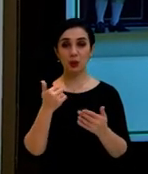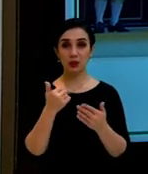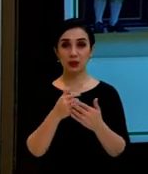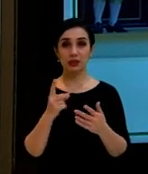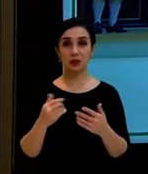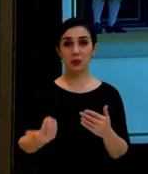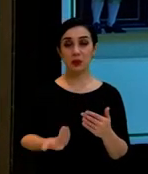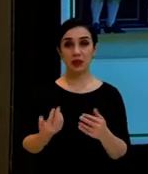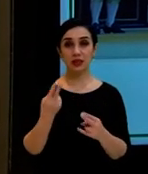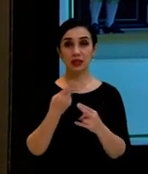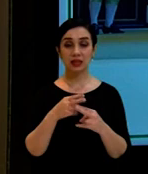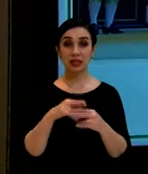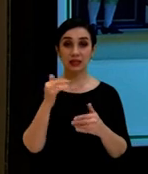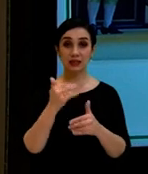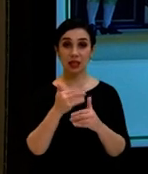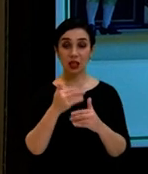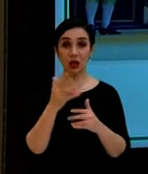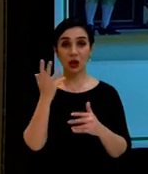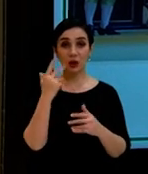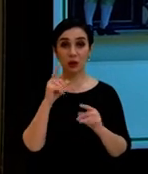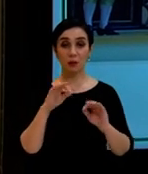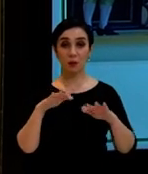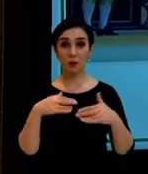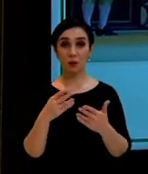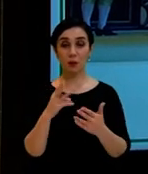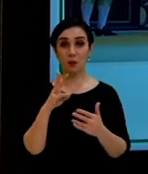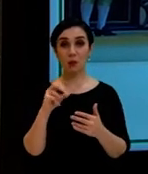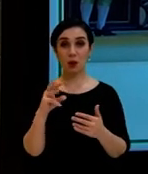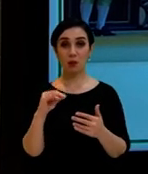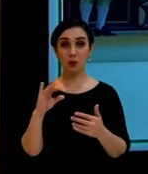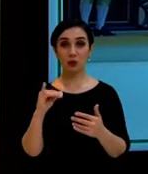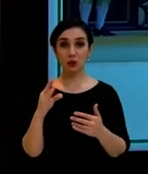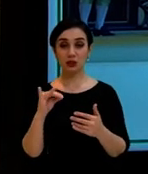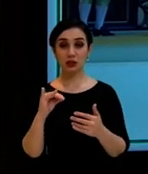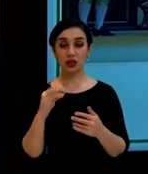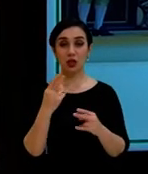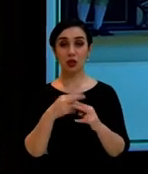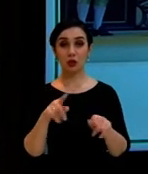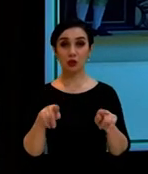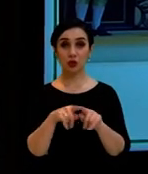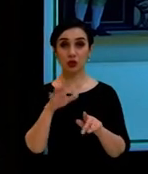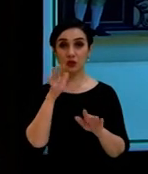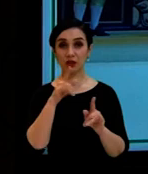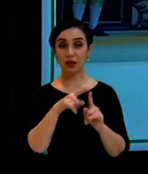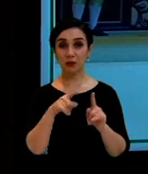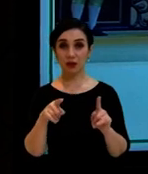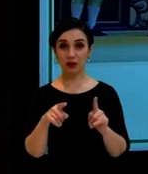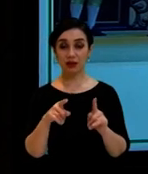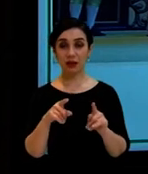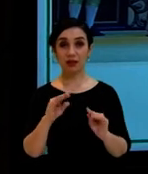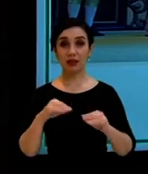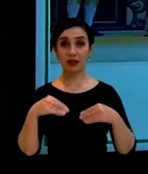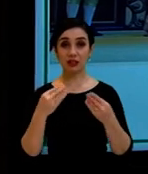комедия вот этого сцена когда его посвящали в мамамуши и в то же время дань